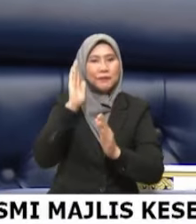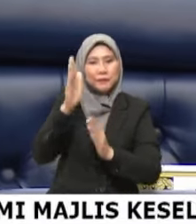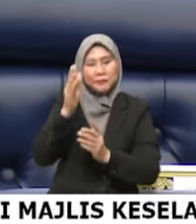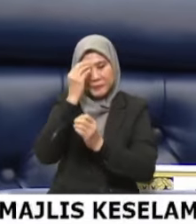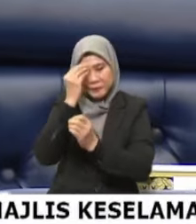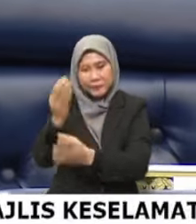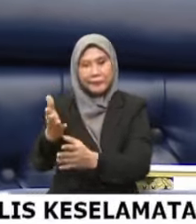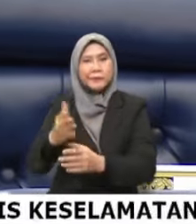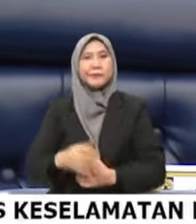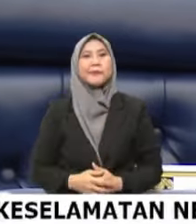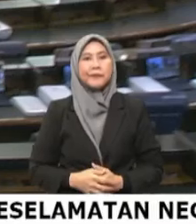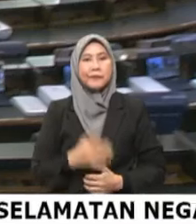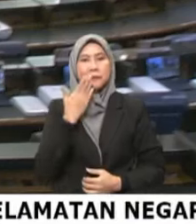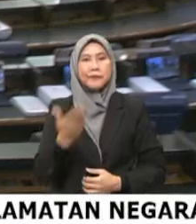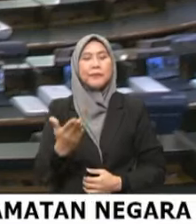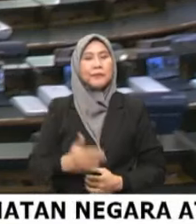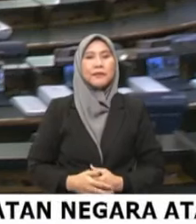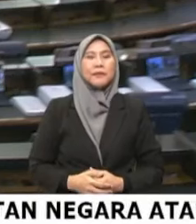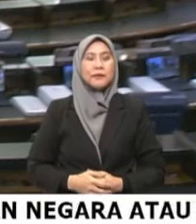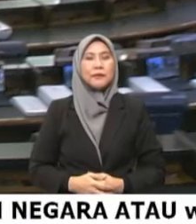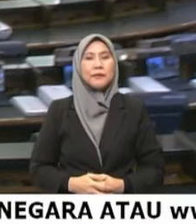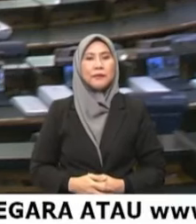kasih.